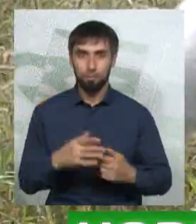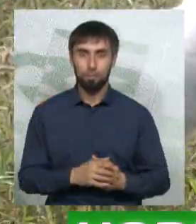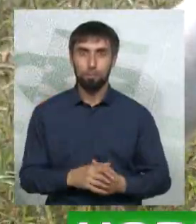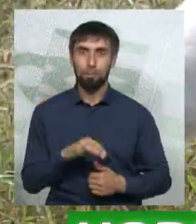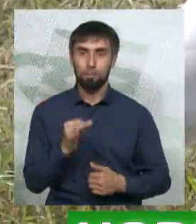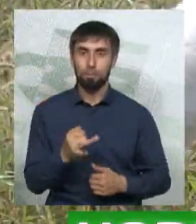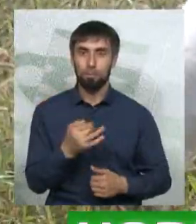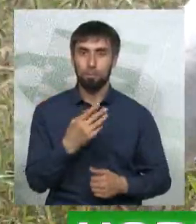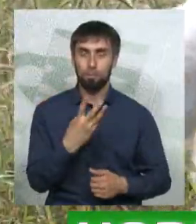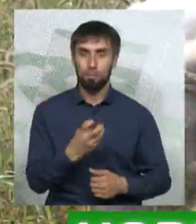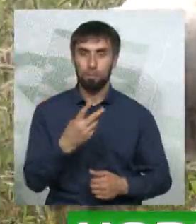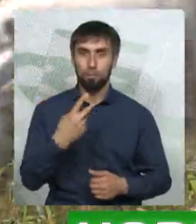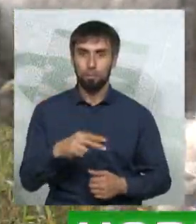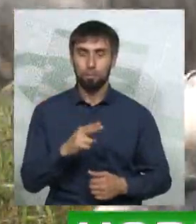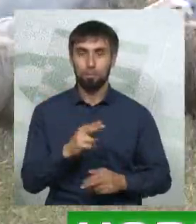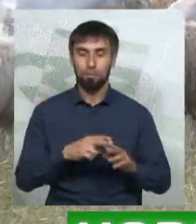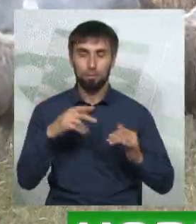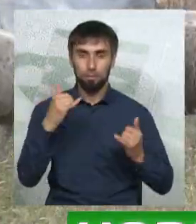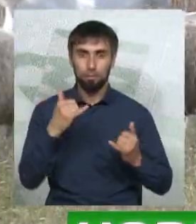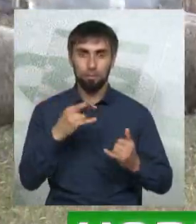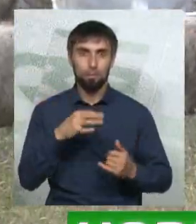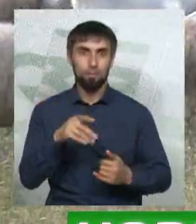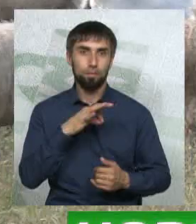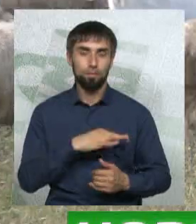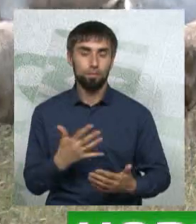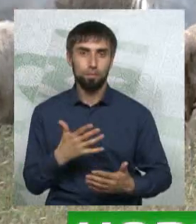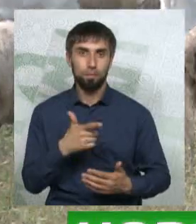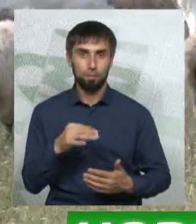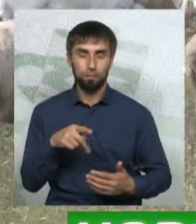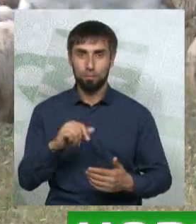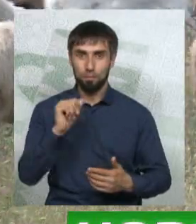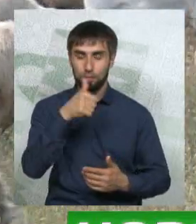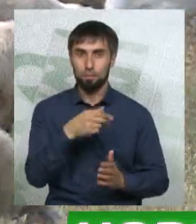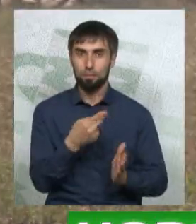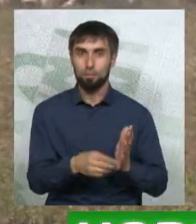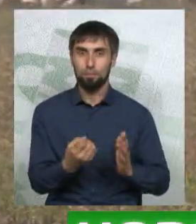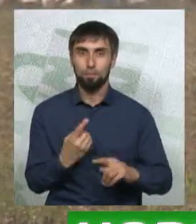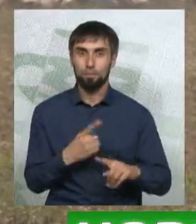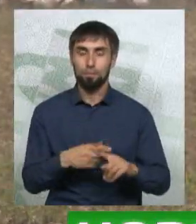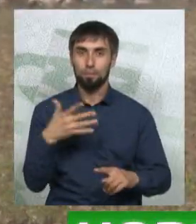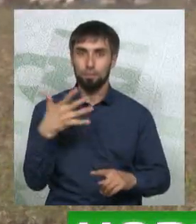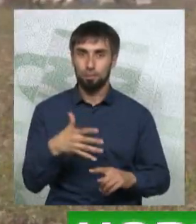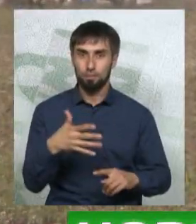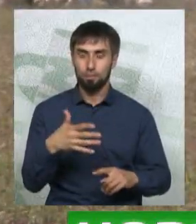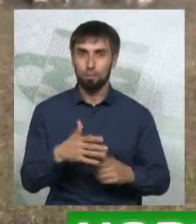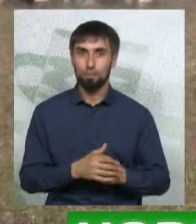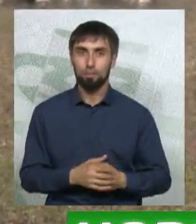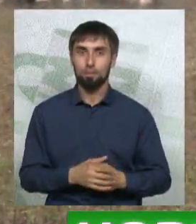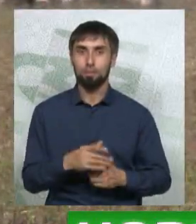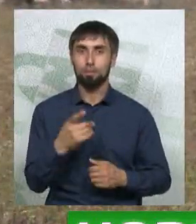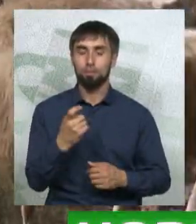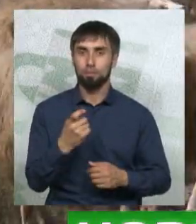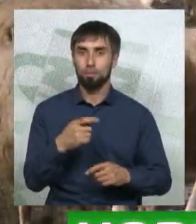скота и 320 голов КРС. Оценив выгоду для местных ГУПов, в этом году приобрели еще 5000 голов. Сотни